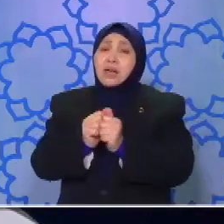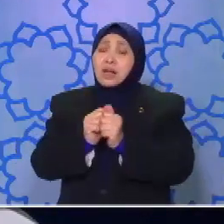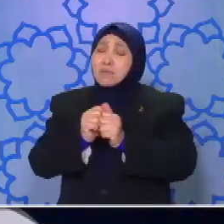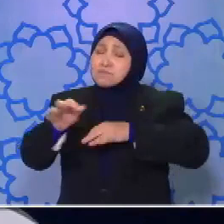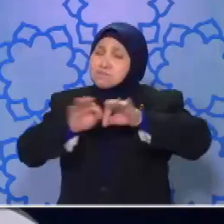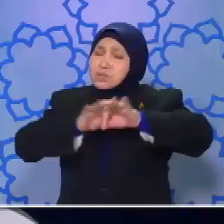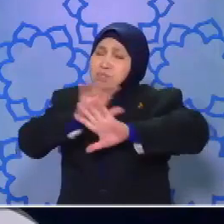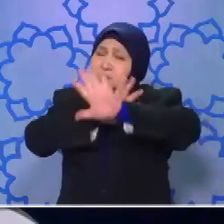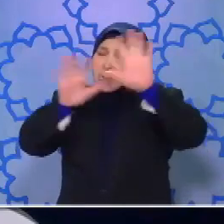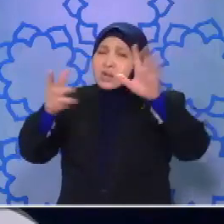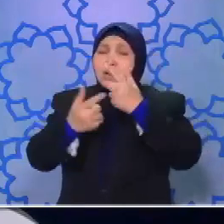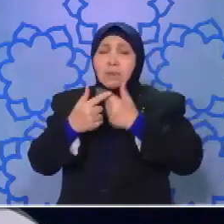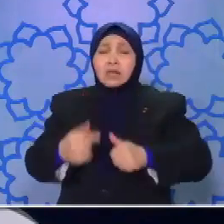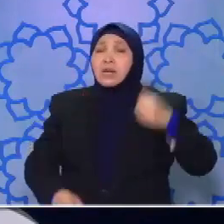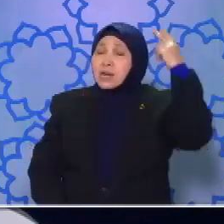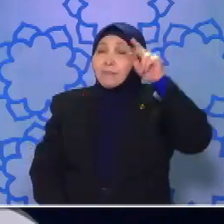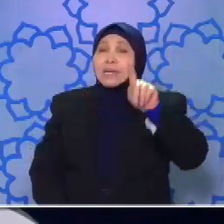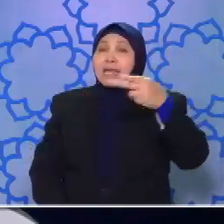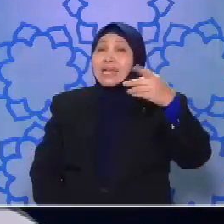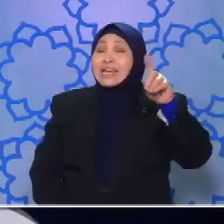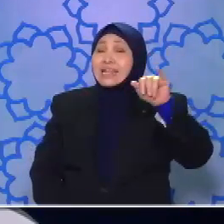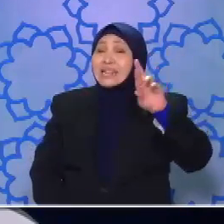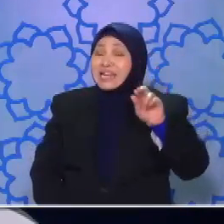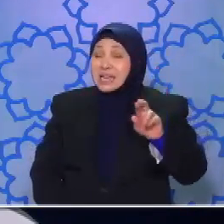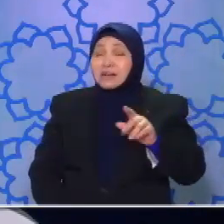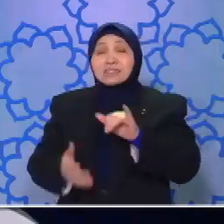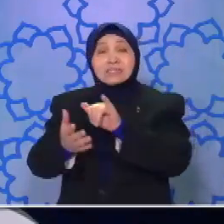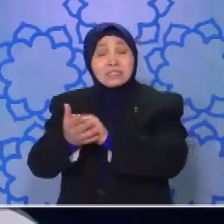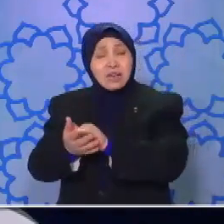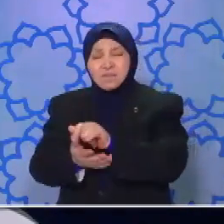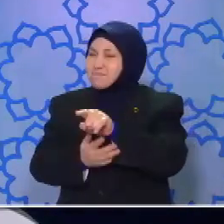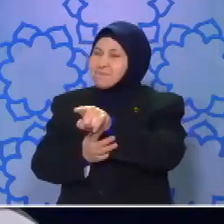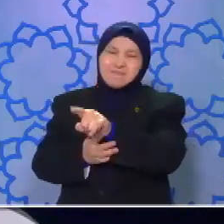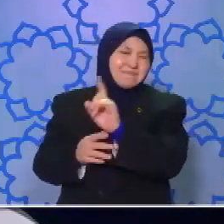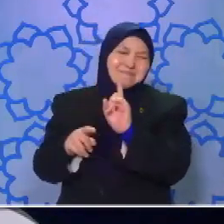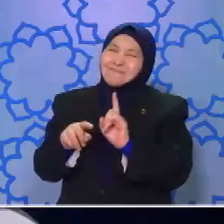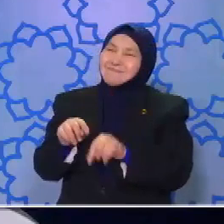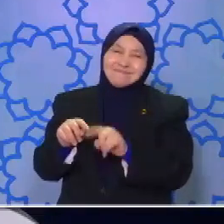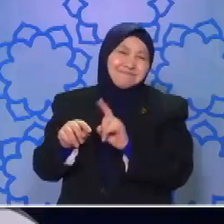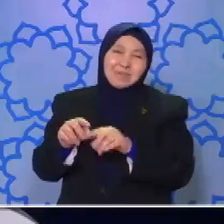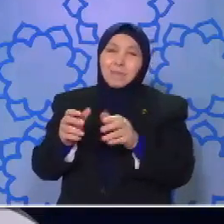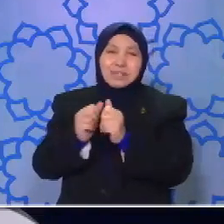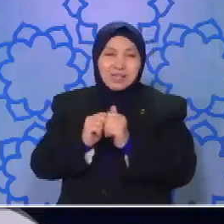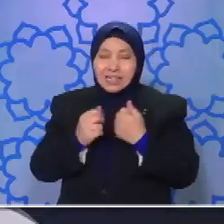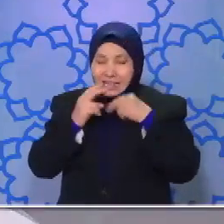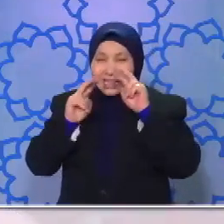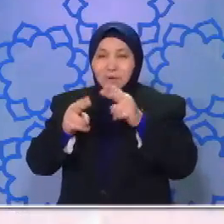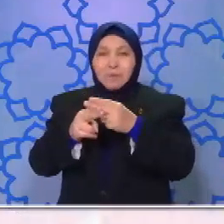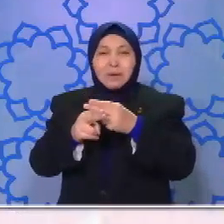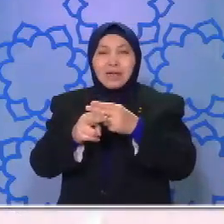pencerahan daripada Nabi Khidir alaihissalam, iaitu bahawa kamu tidak dapat bersabar. Kita saksikan sinopsis.